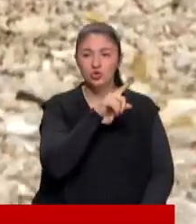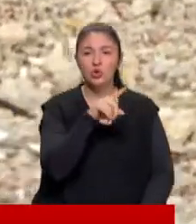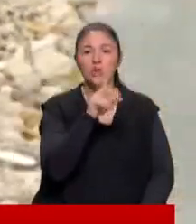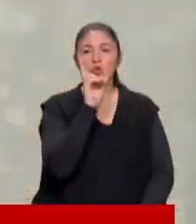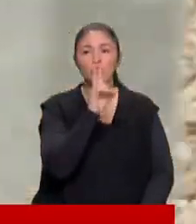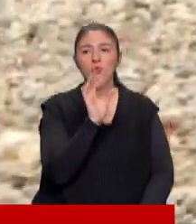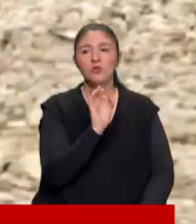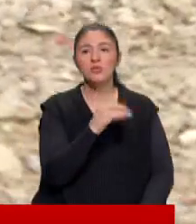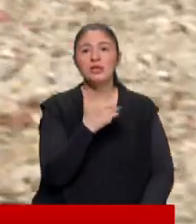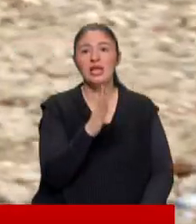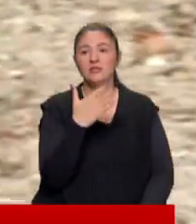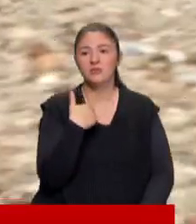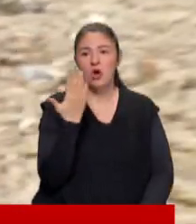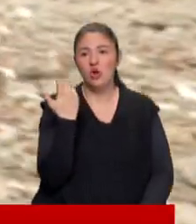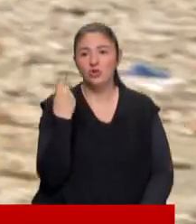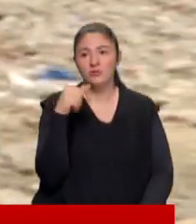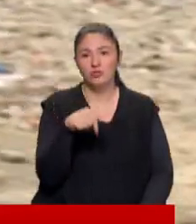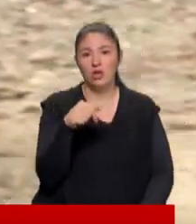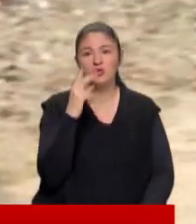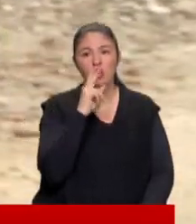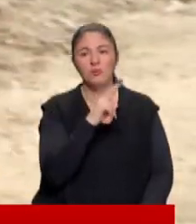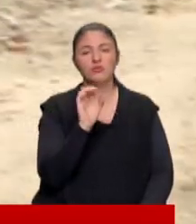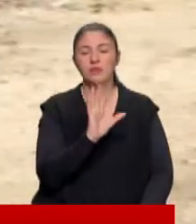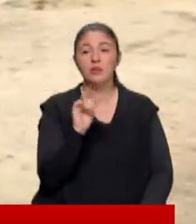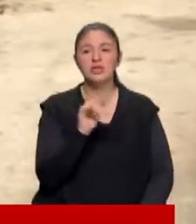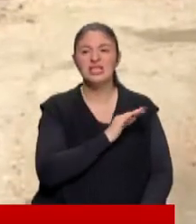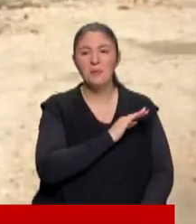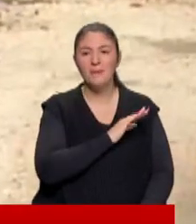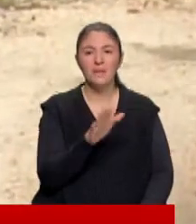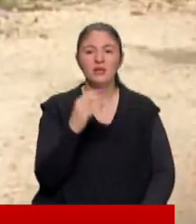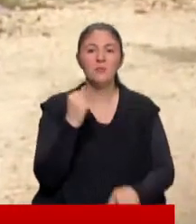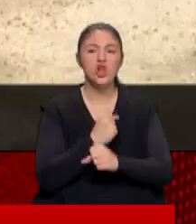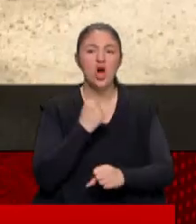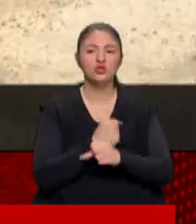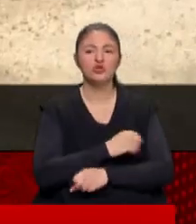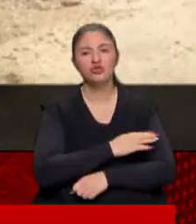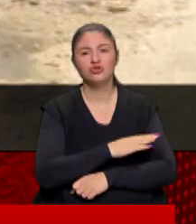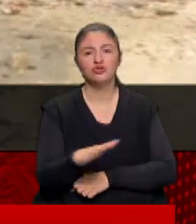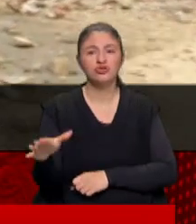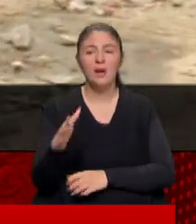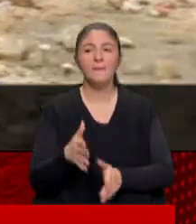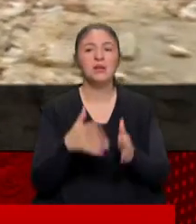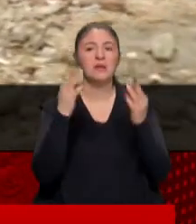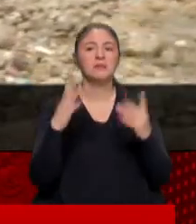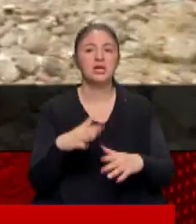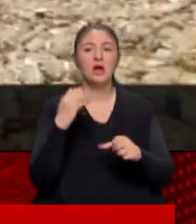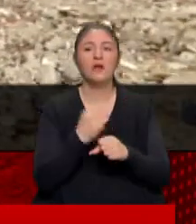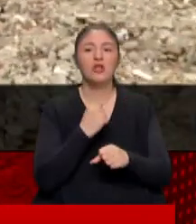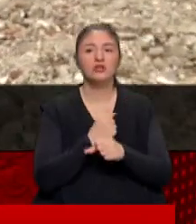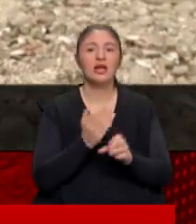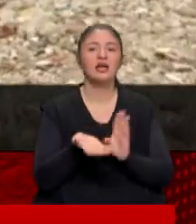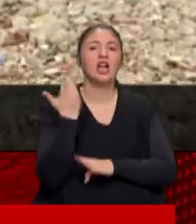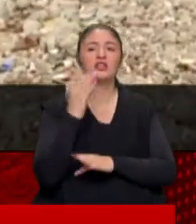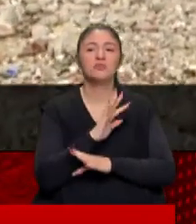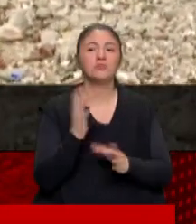Onları görmek mümkün değildi bizim bulunduğumuz noktadan. Ama burası tamamen moloz olmuş durumda artık. Binalar yıkılmış, molozlar